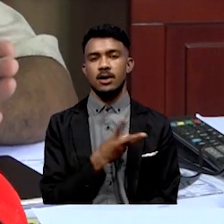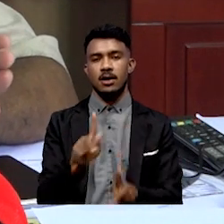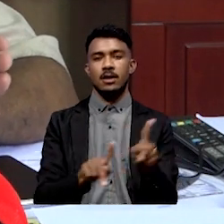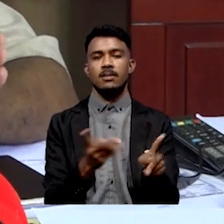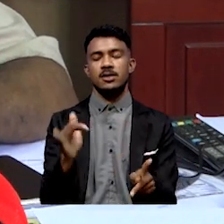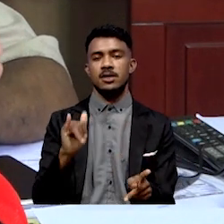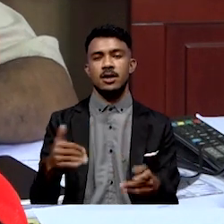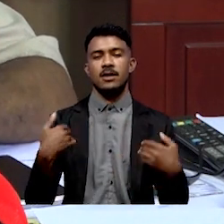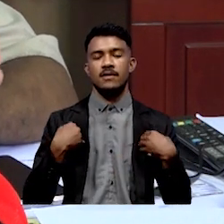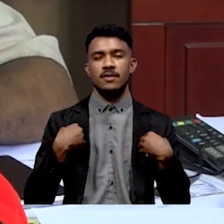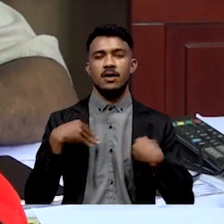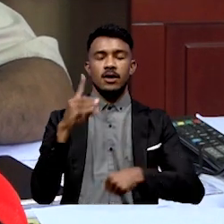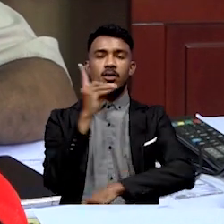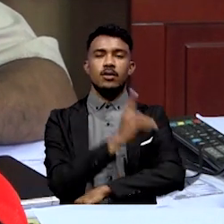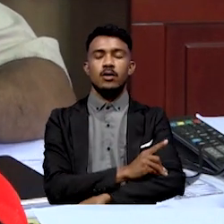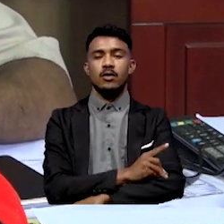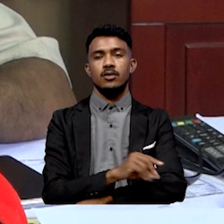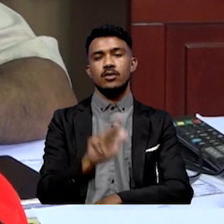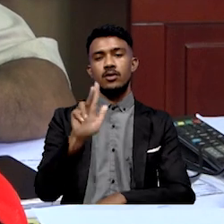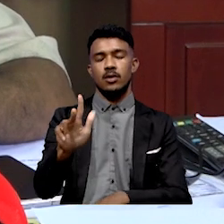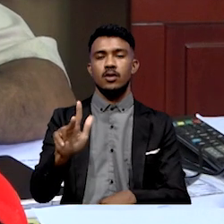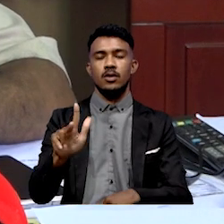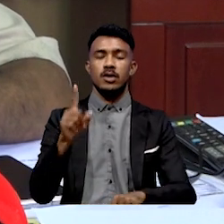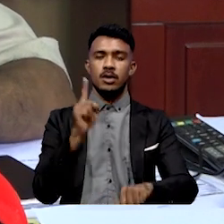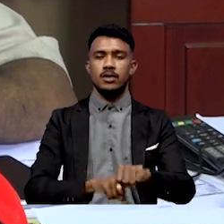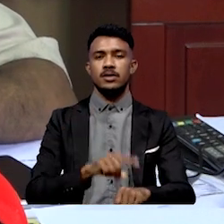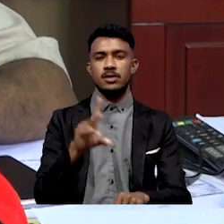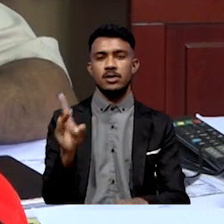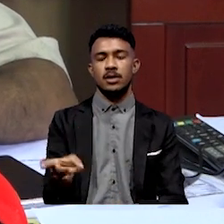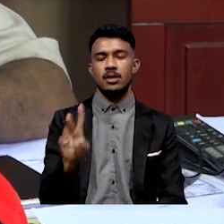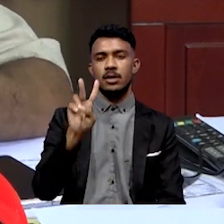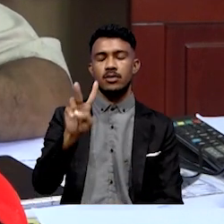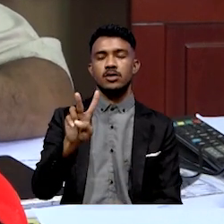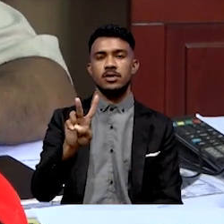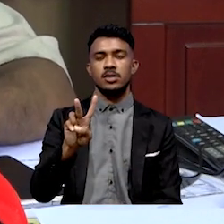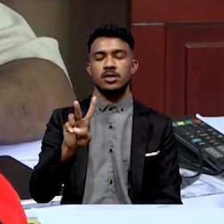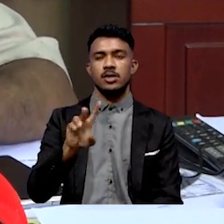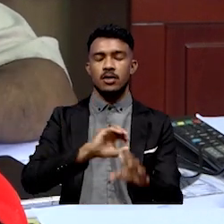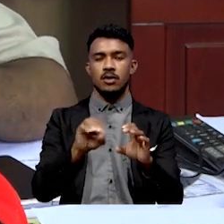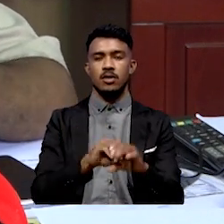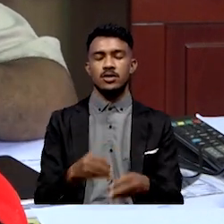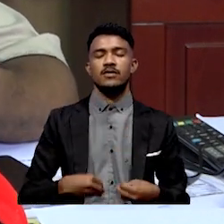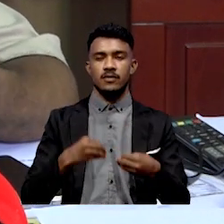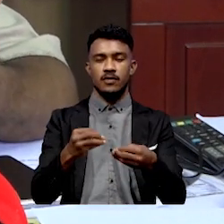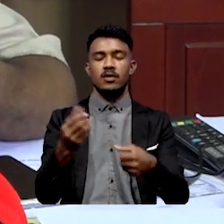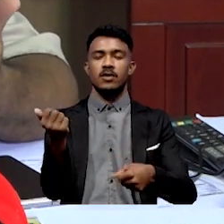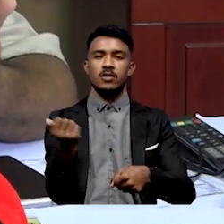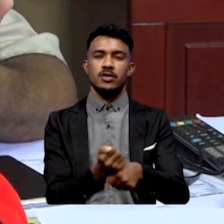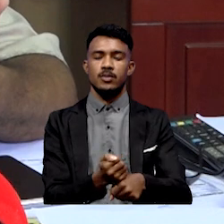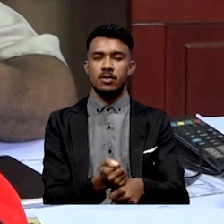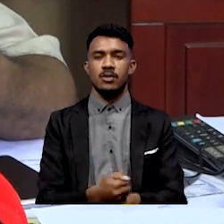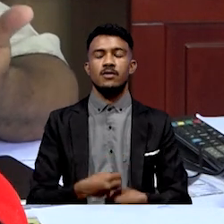lorong tolu 72 horas para rebele fo apoio hahang basira. Ane hahang manas, inclui